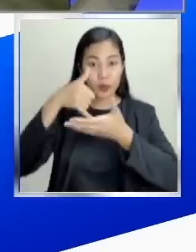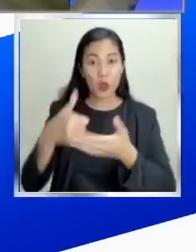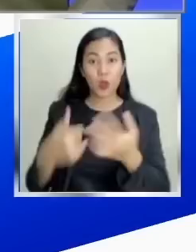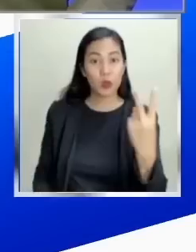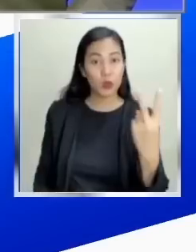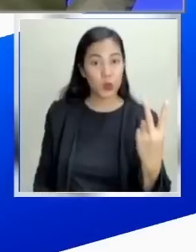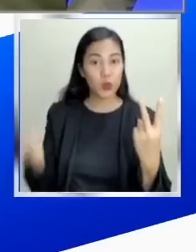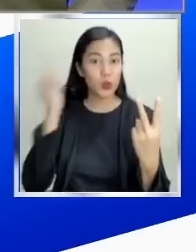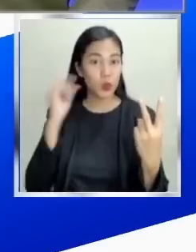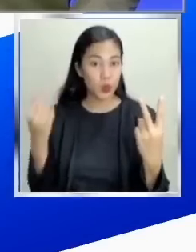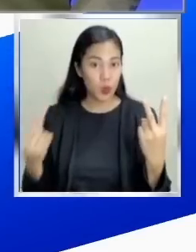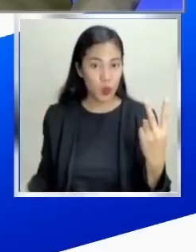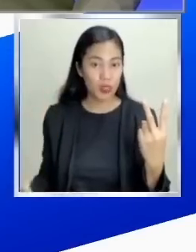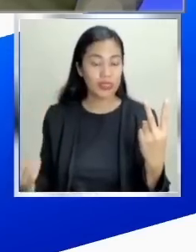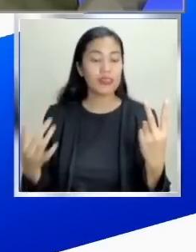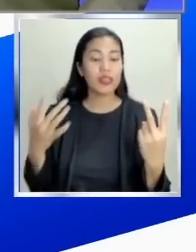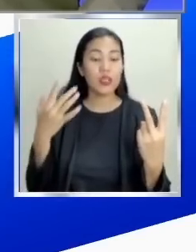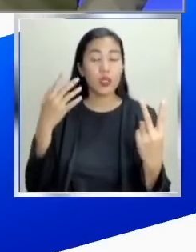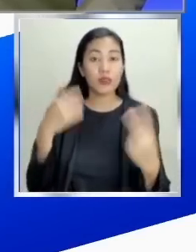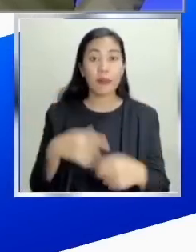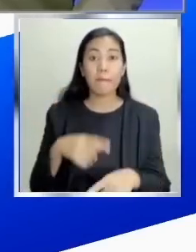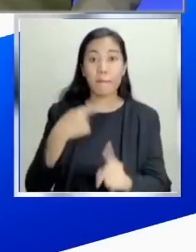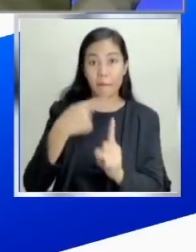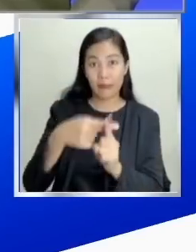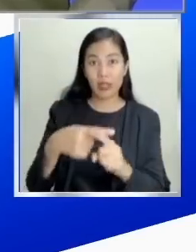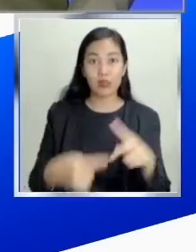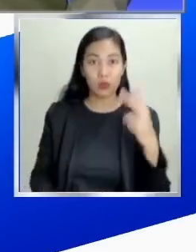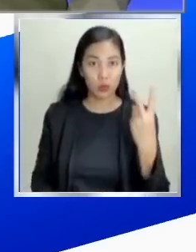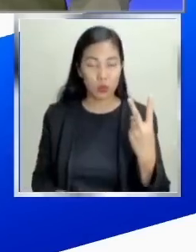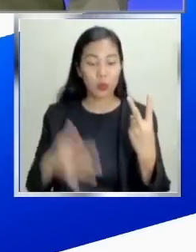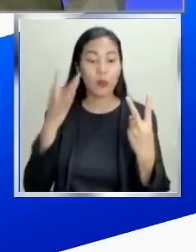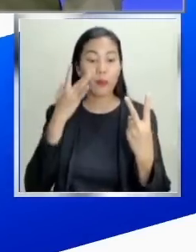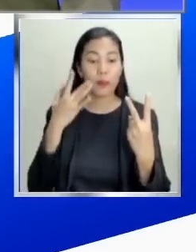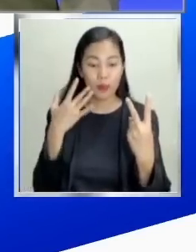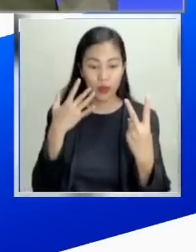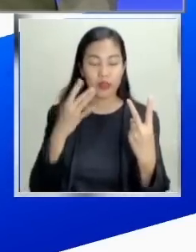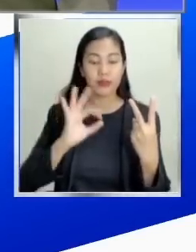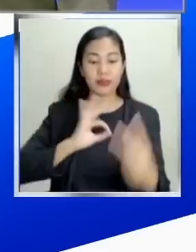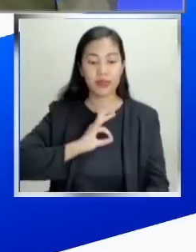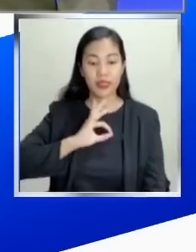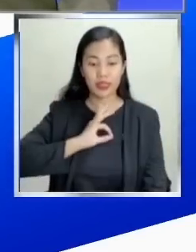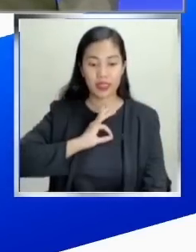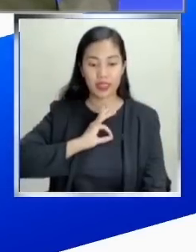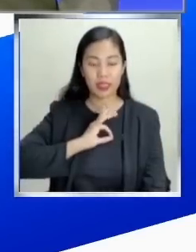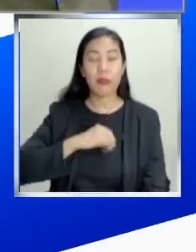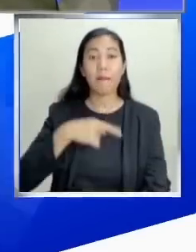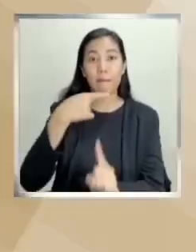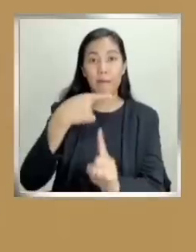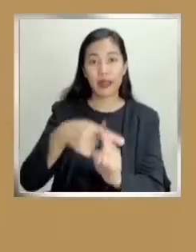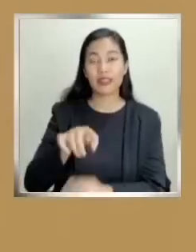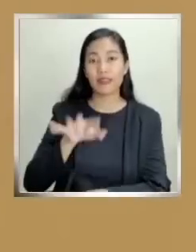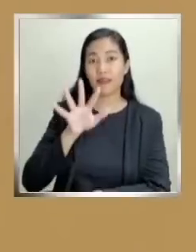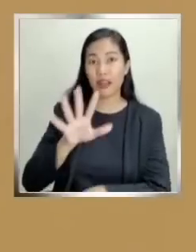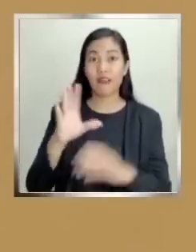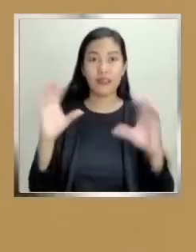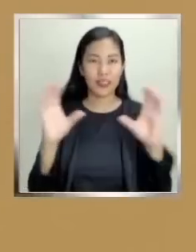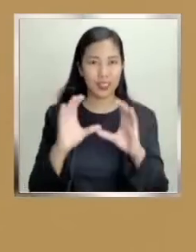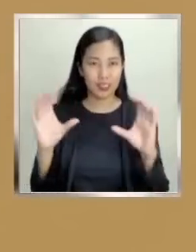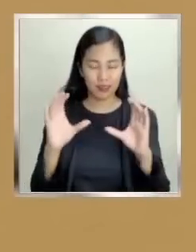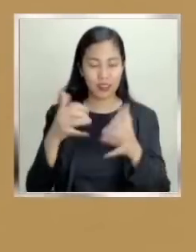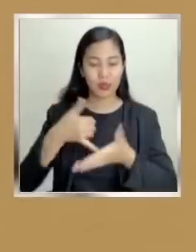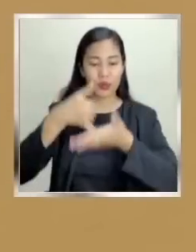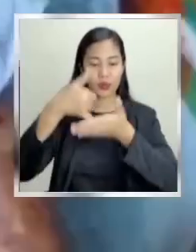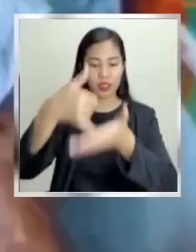2 gold at 2 bronze medals ang iginawad sa ilan nating programa. Bukod pa yan, sa 5 finalist certificate. Gold World Medalist para